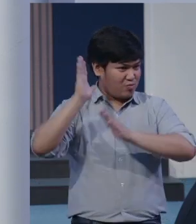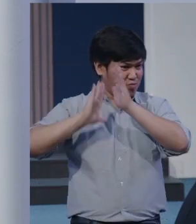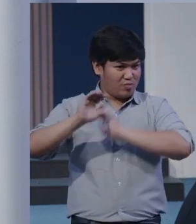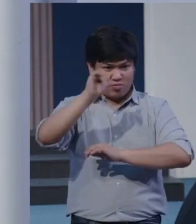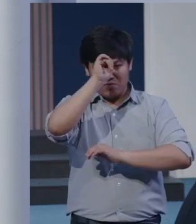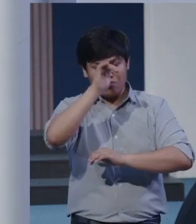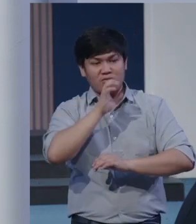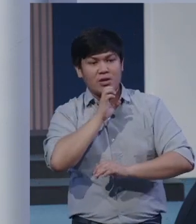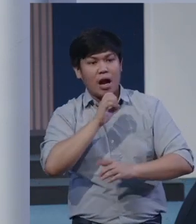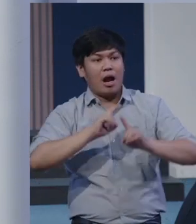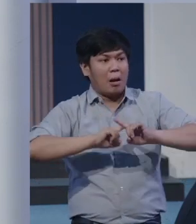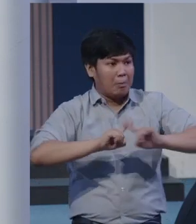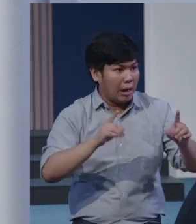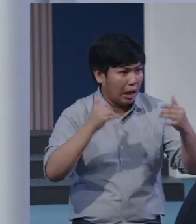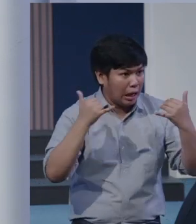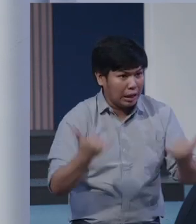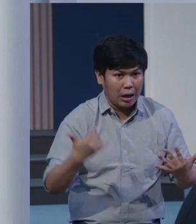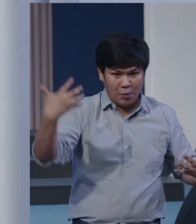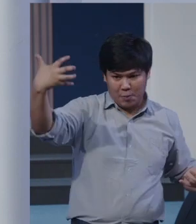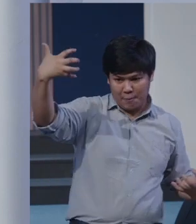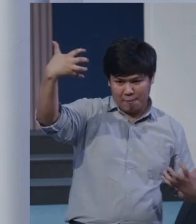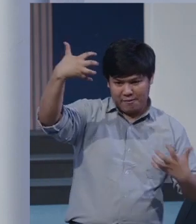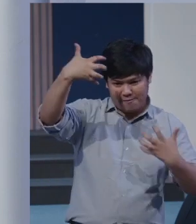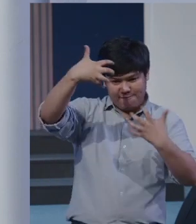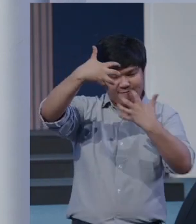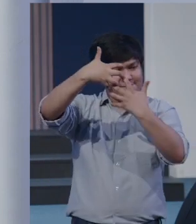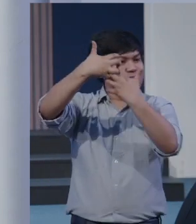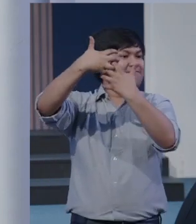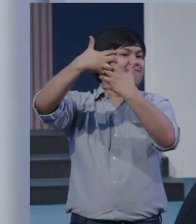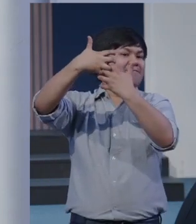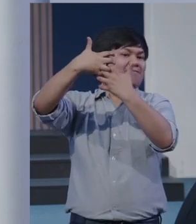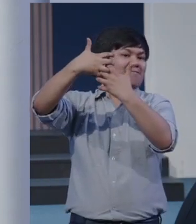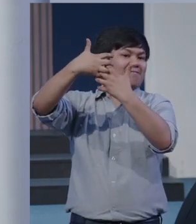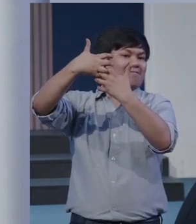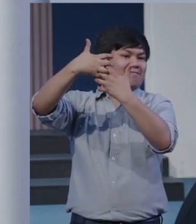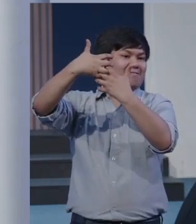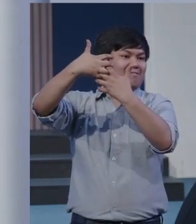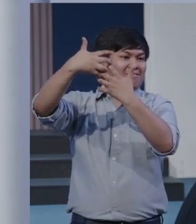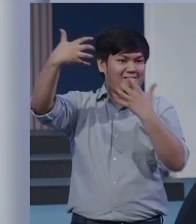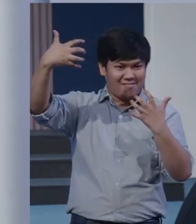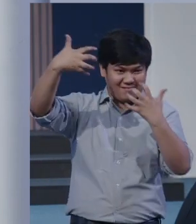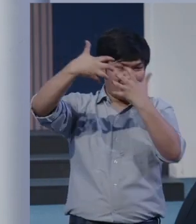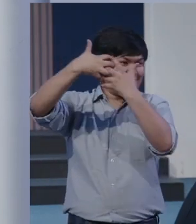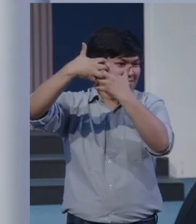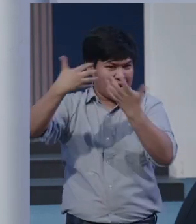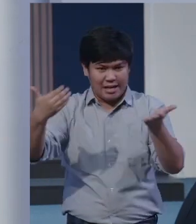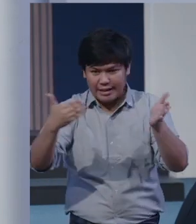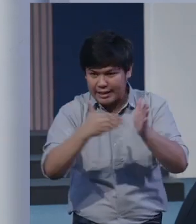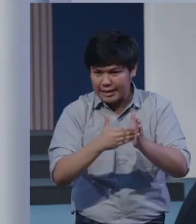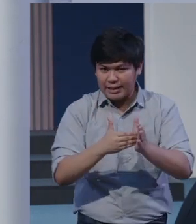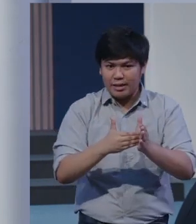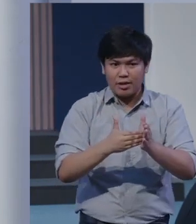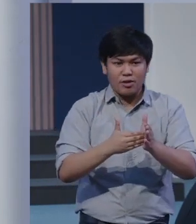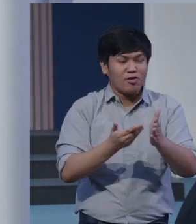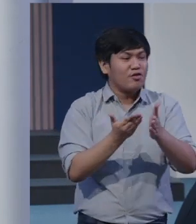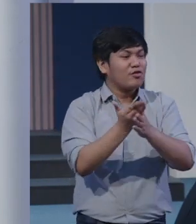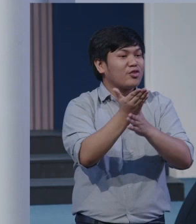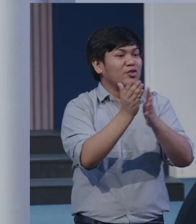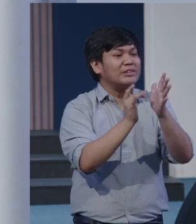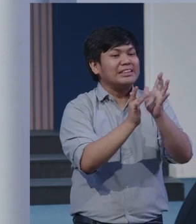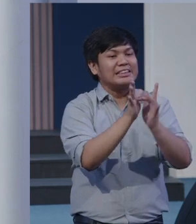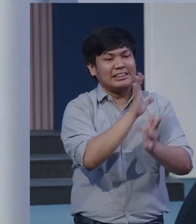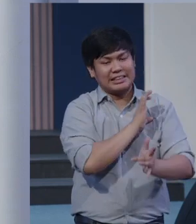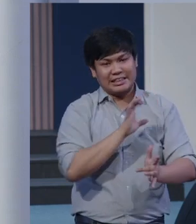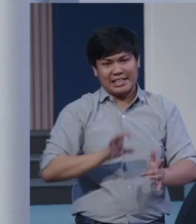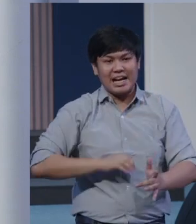reconciled in his body of flesh Wala po sa screen nasa Bibliya po ninyo no chapter